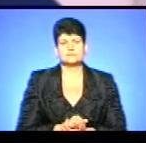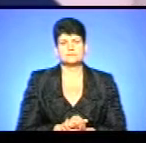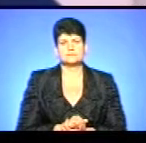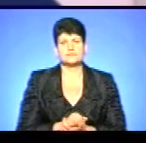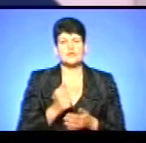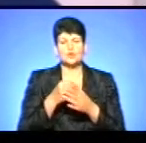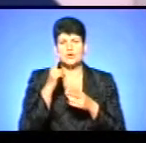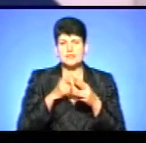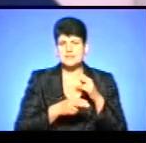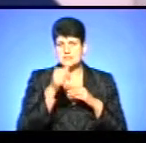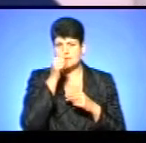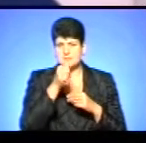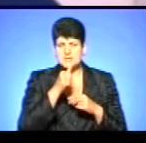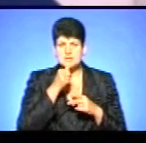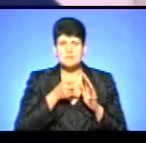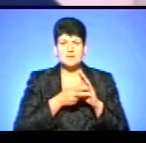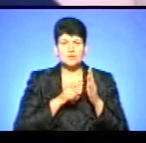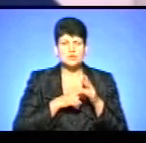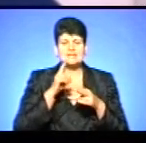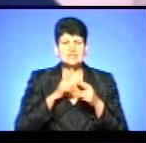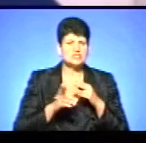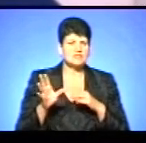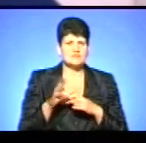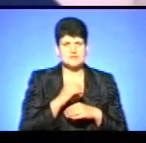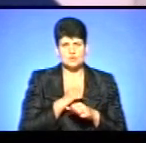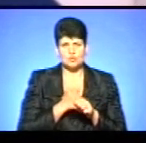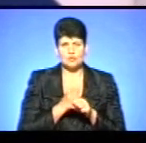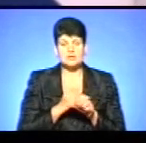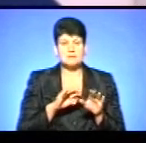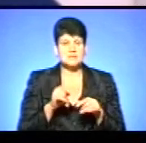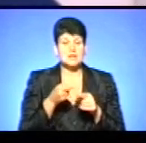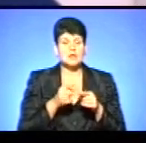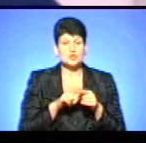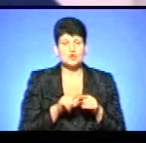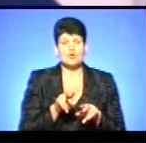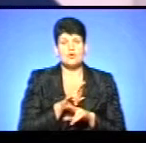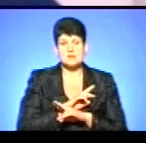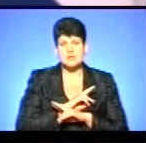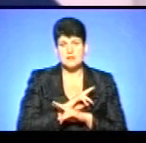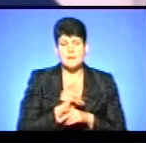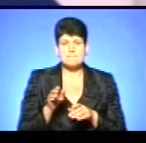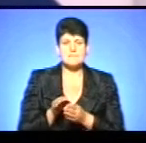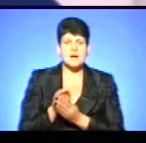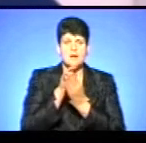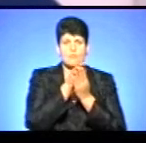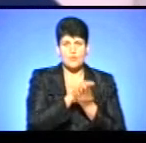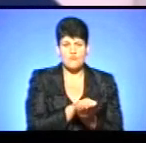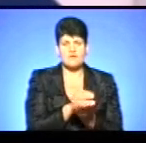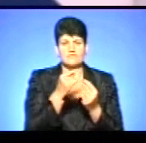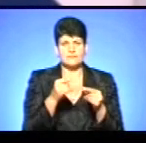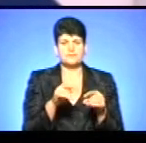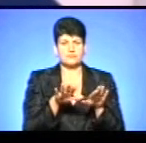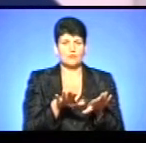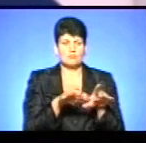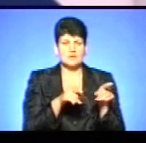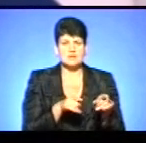До кінця місяця археологи планують завершити всі розкопки. Після цього тіла вояків ОНР перепоховають у тому ж місці. Коли це буде, ще